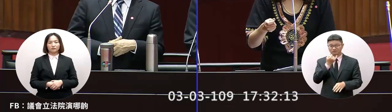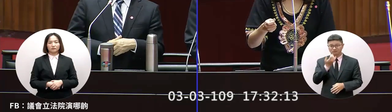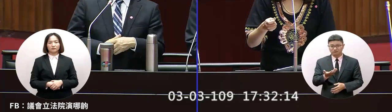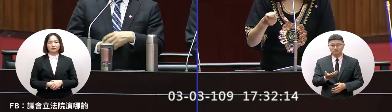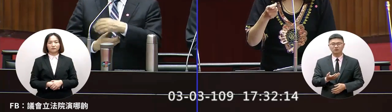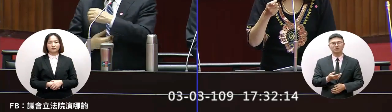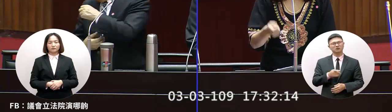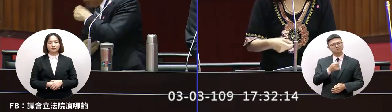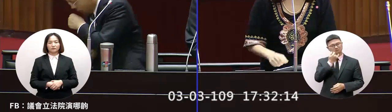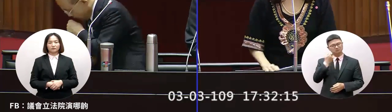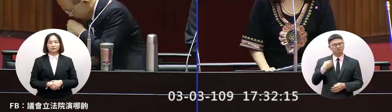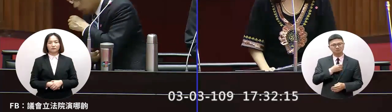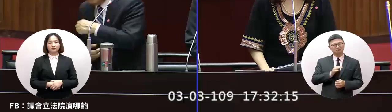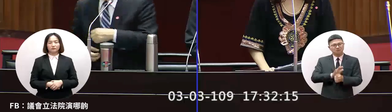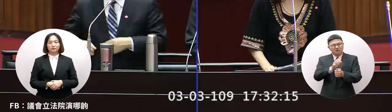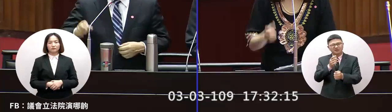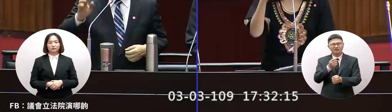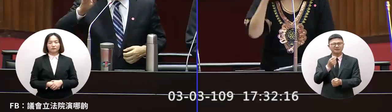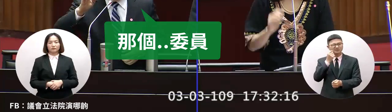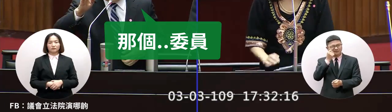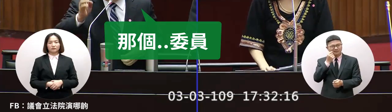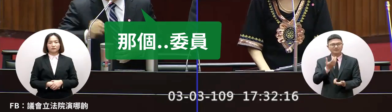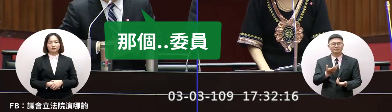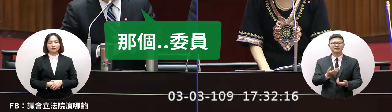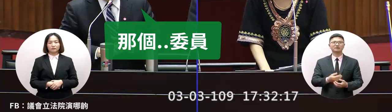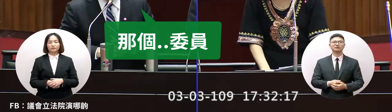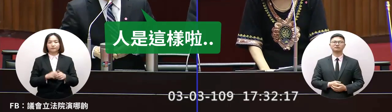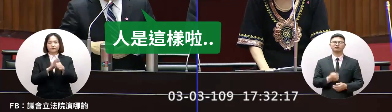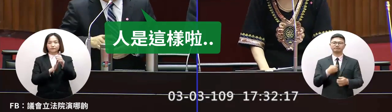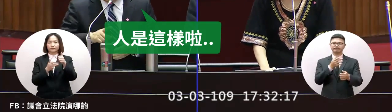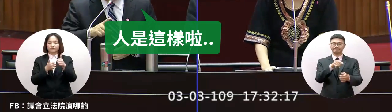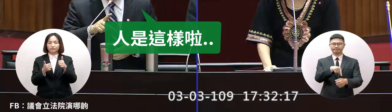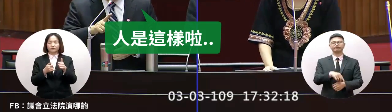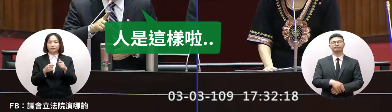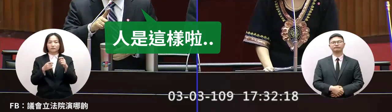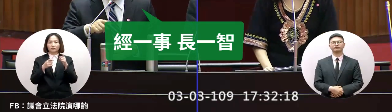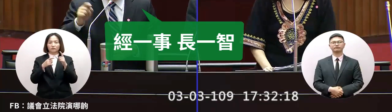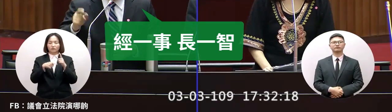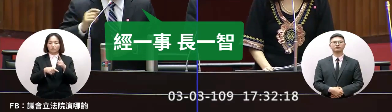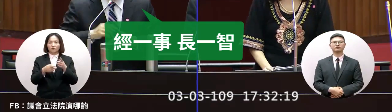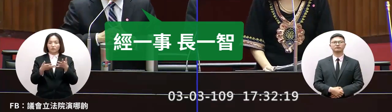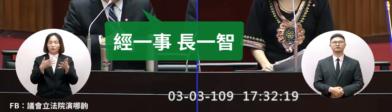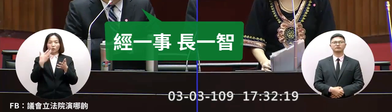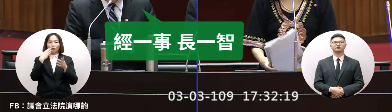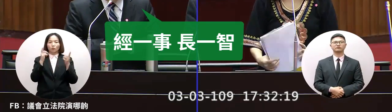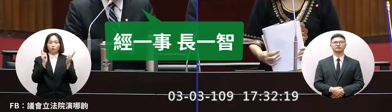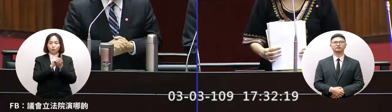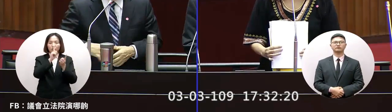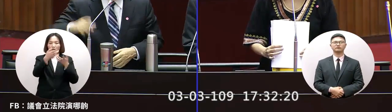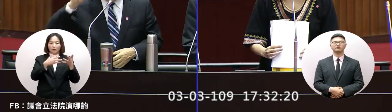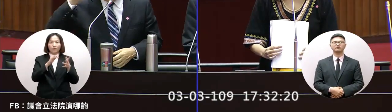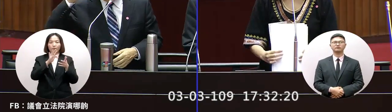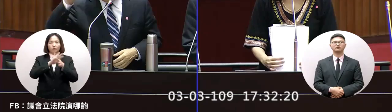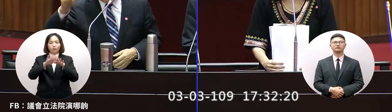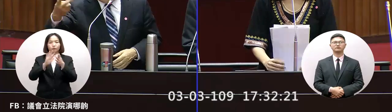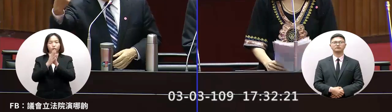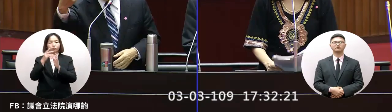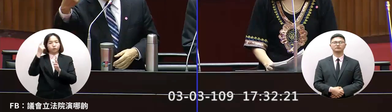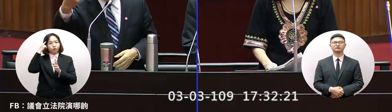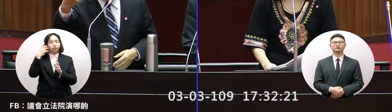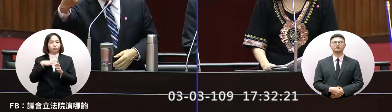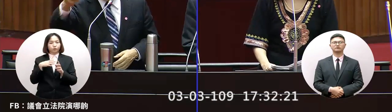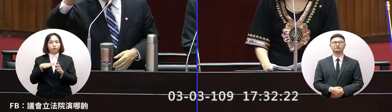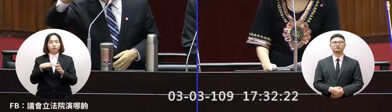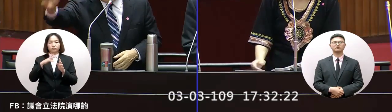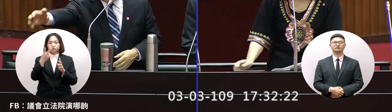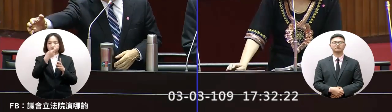不会太小儿科了？请教 那个委员，人是这样的，经一事长一智。那两